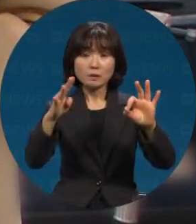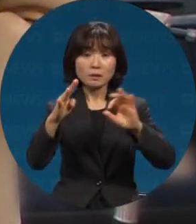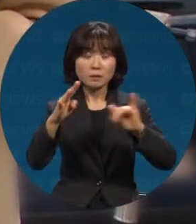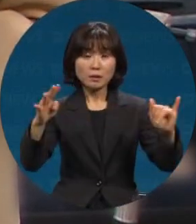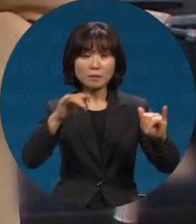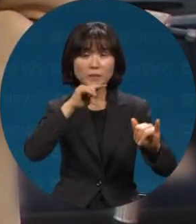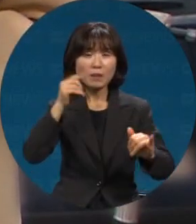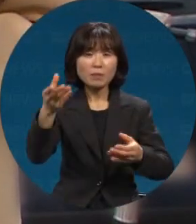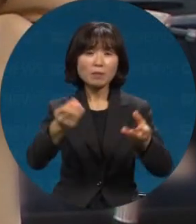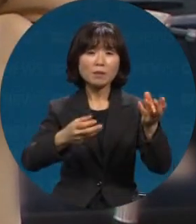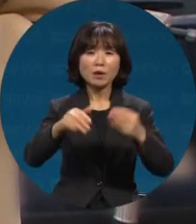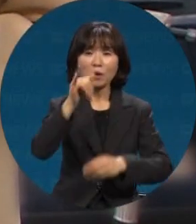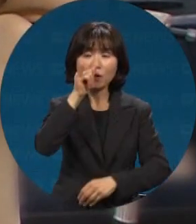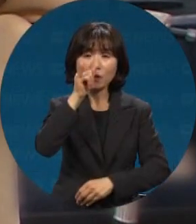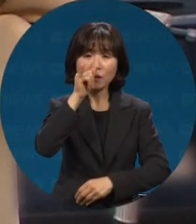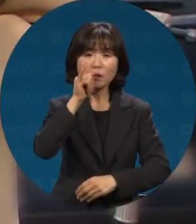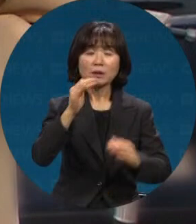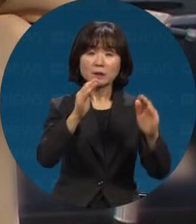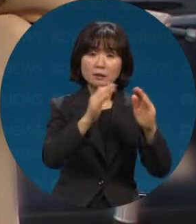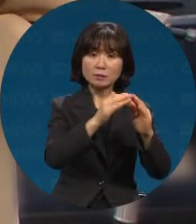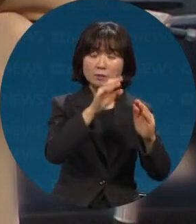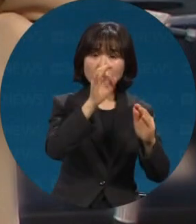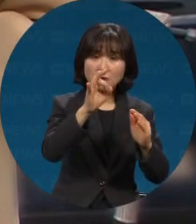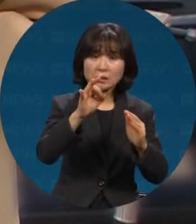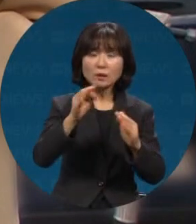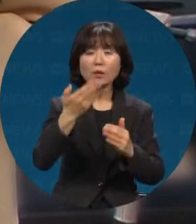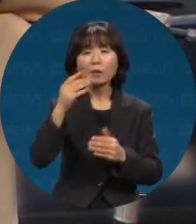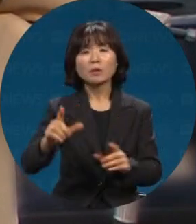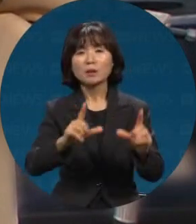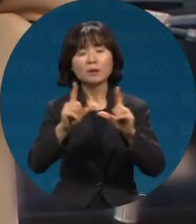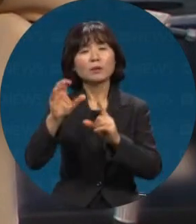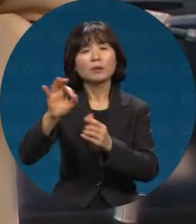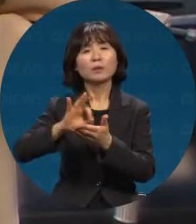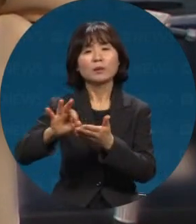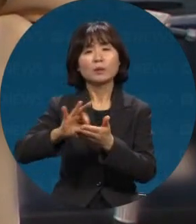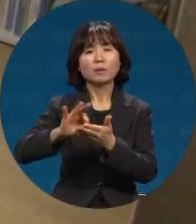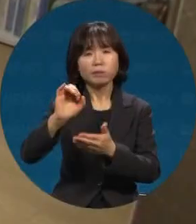4명꼴로 빚이 있었는데 주거비와 생계비란 이유가 많았습니다